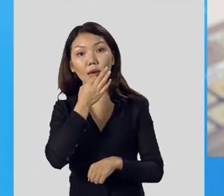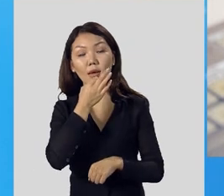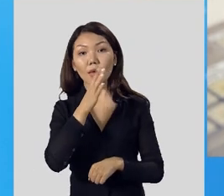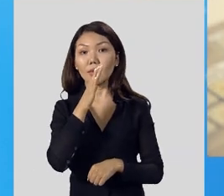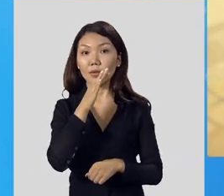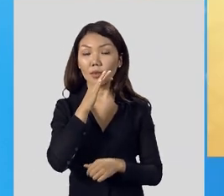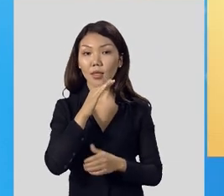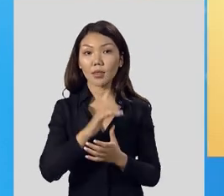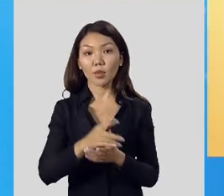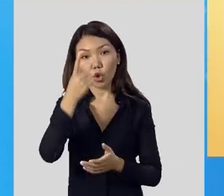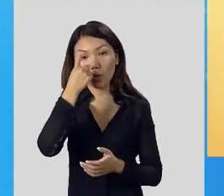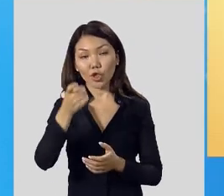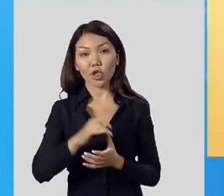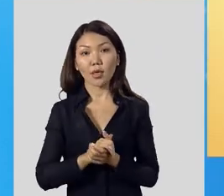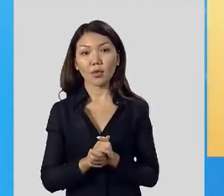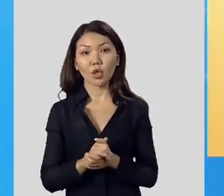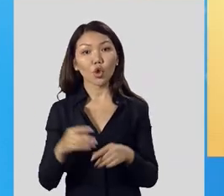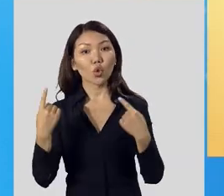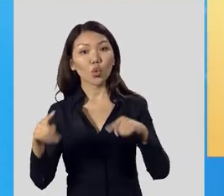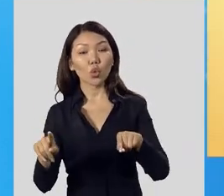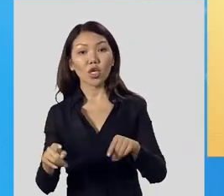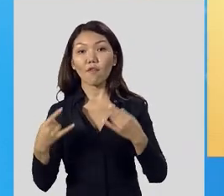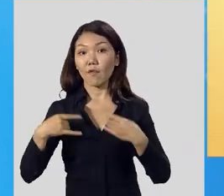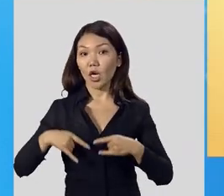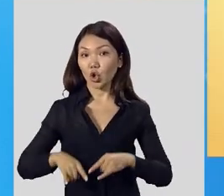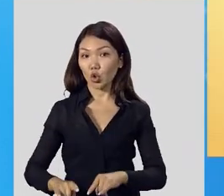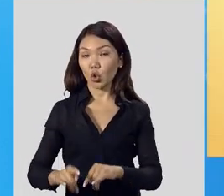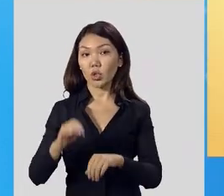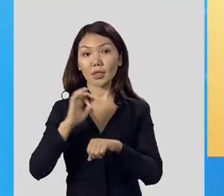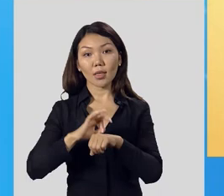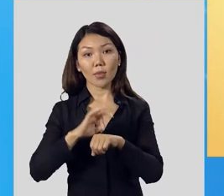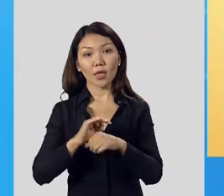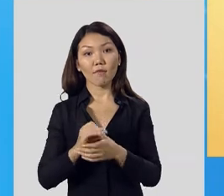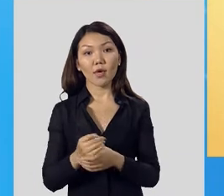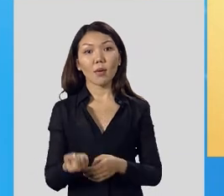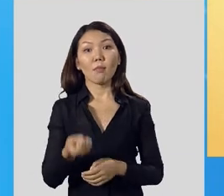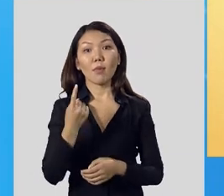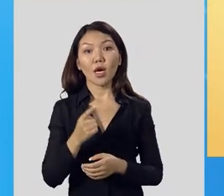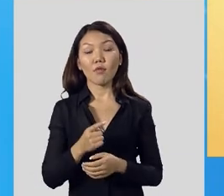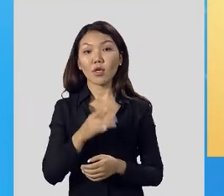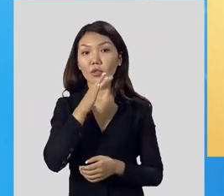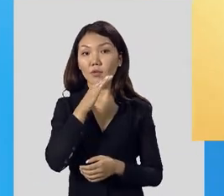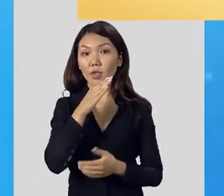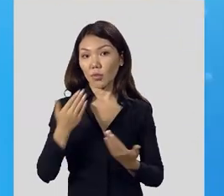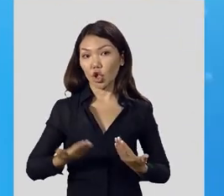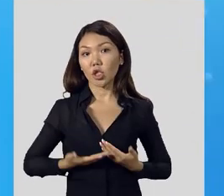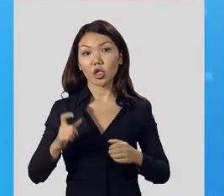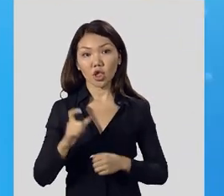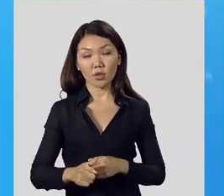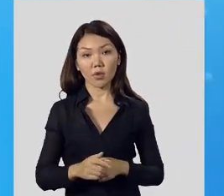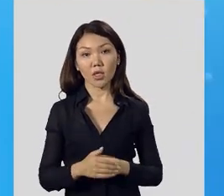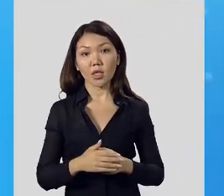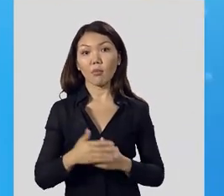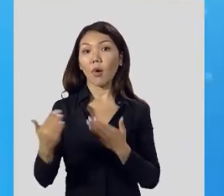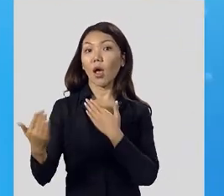стадии. Другие врожденные заболевания проявляются в течение жизни человека. К ним